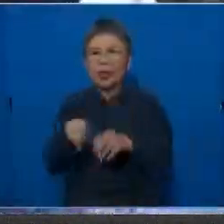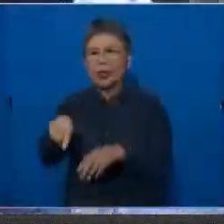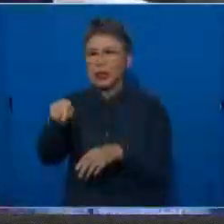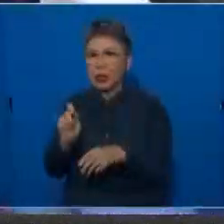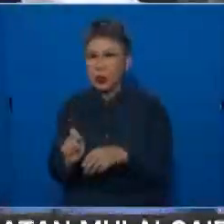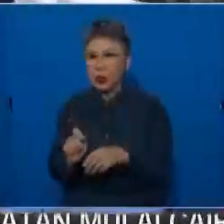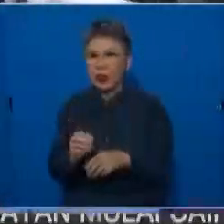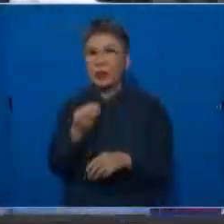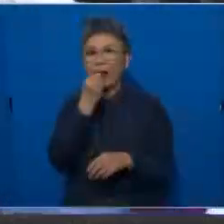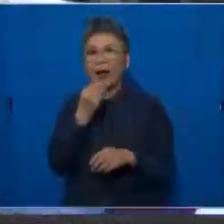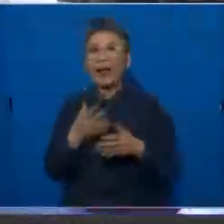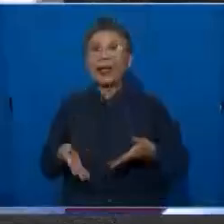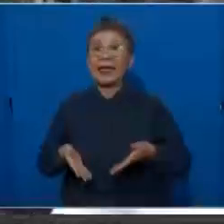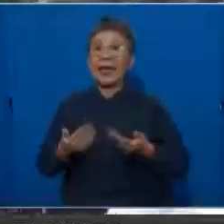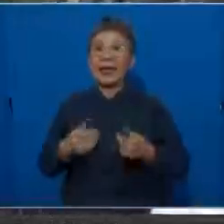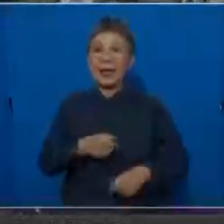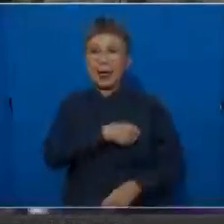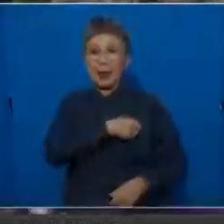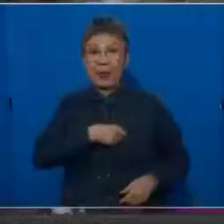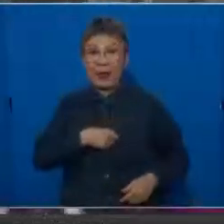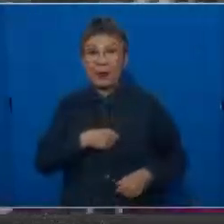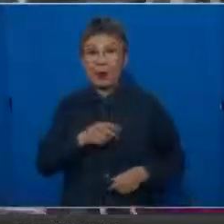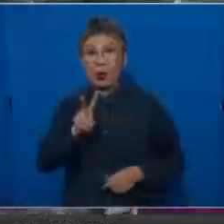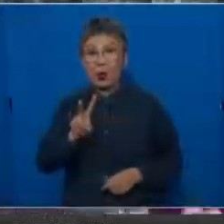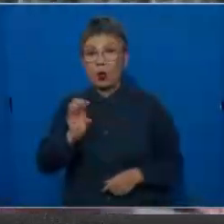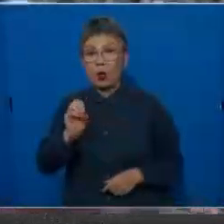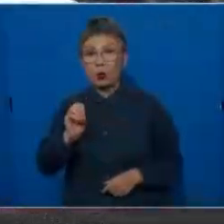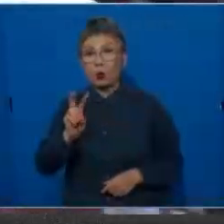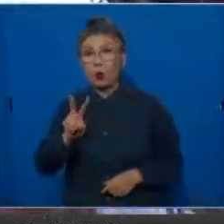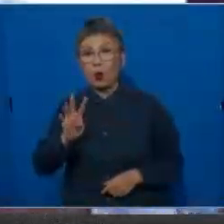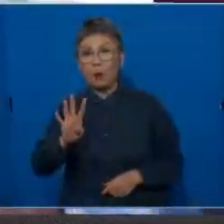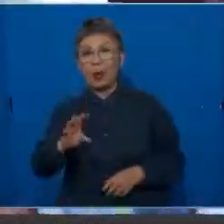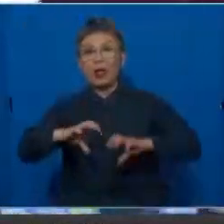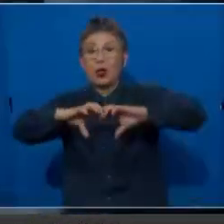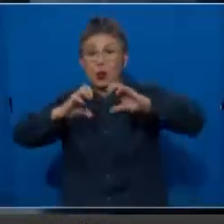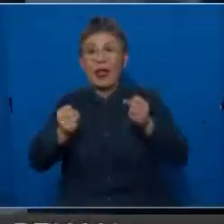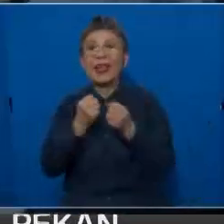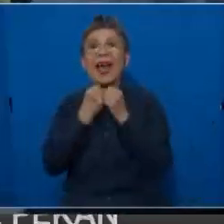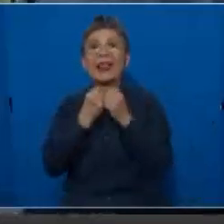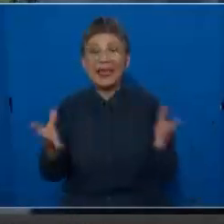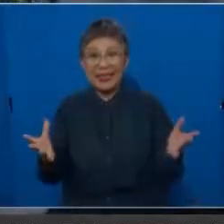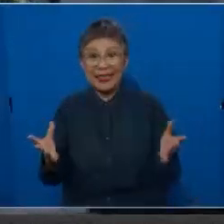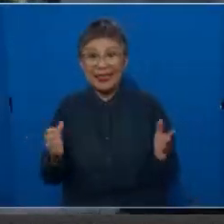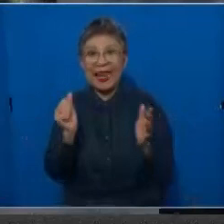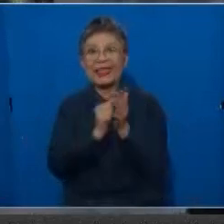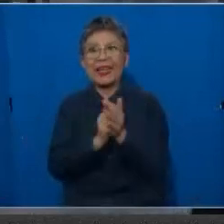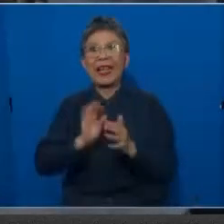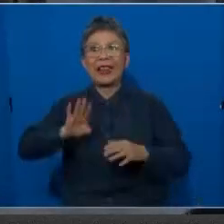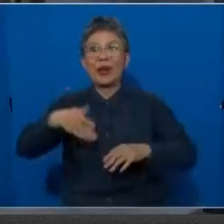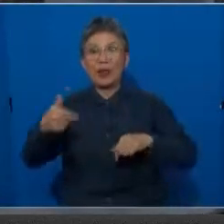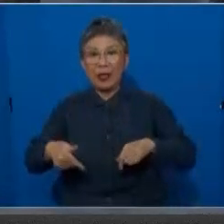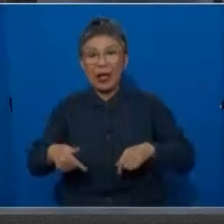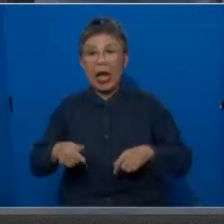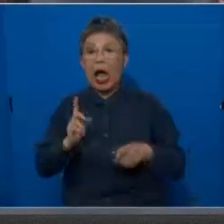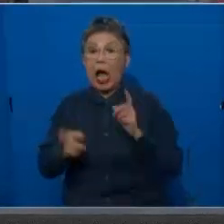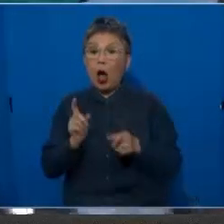hingga makanan ringan. Panitia menyediakan 2024 buah durian gratis dalam acara tahun itu. Bahkan